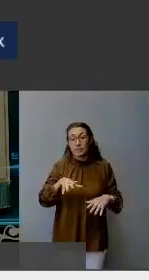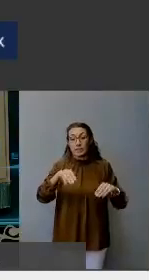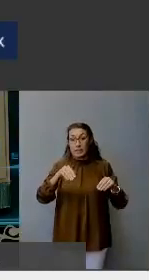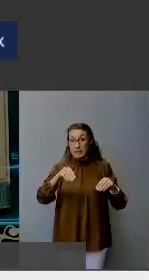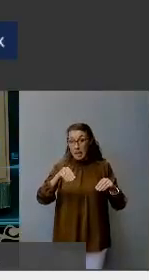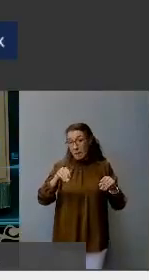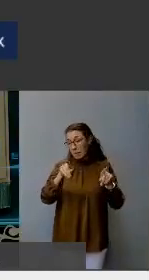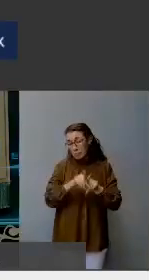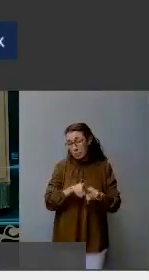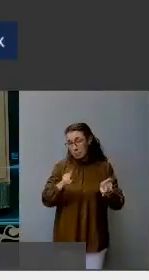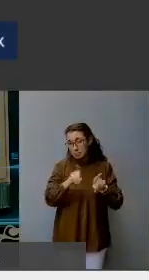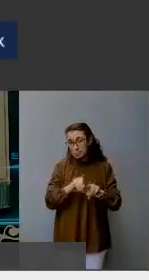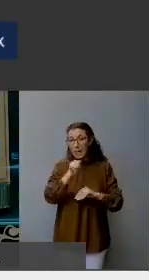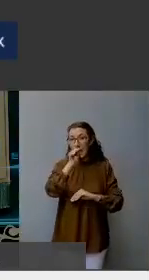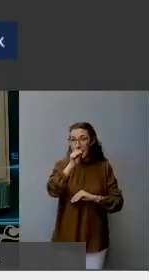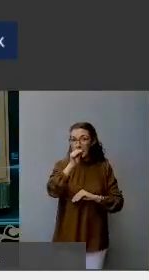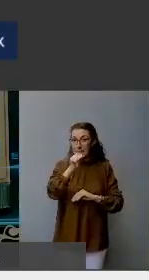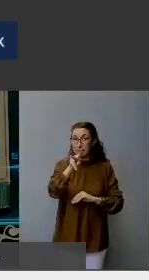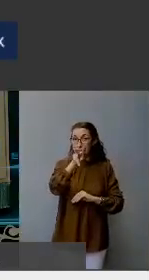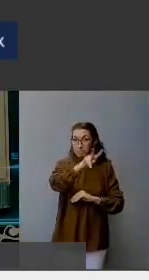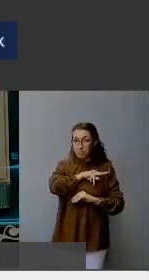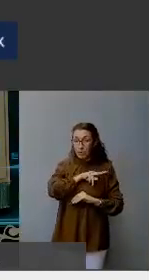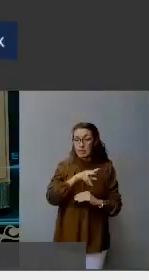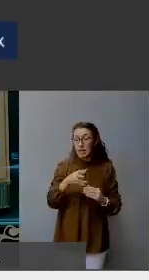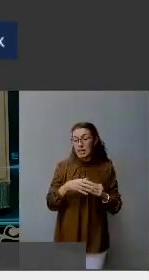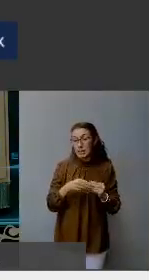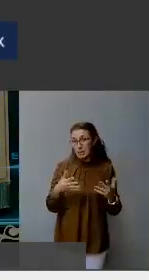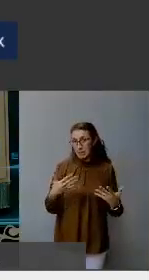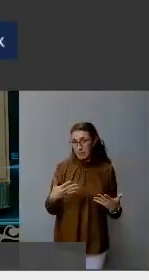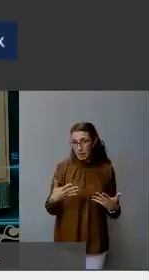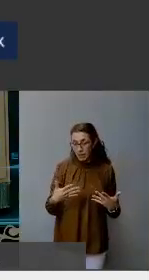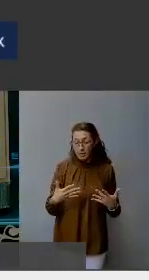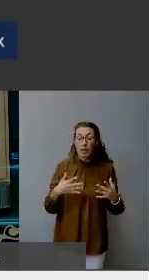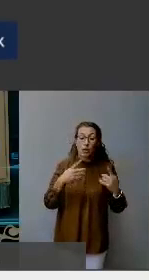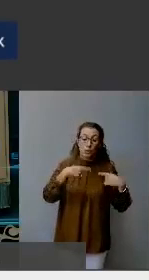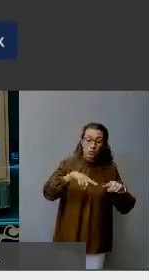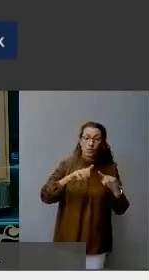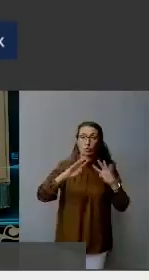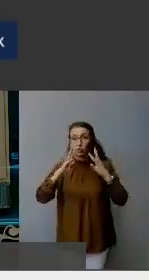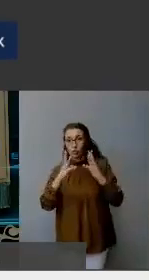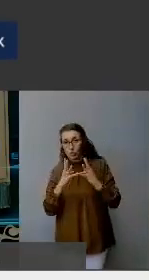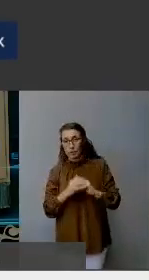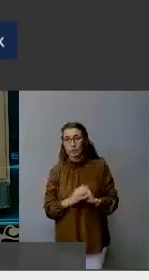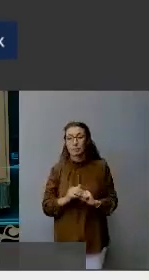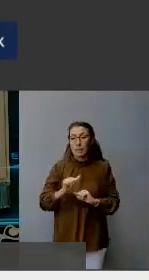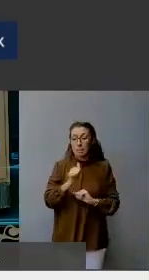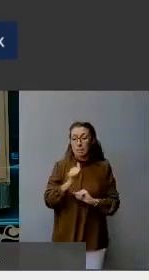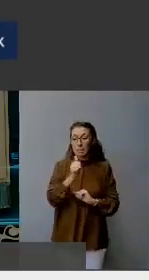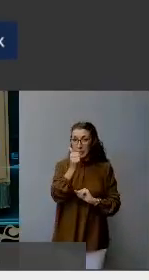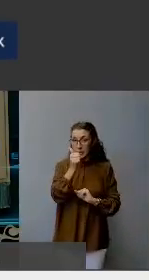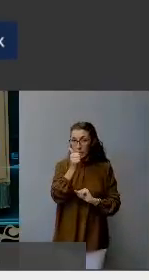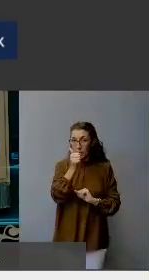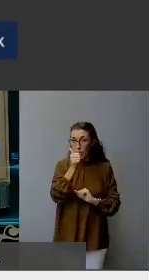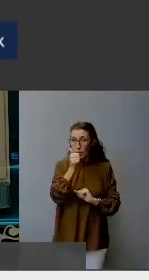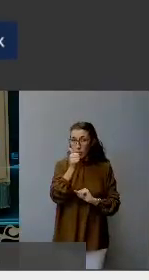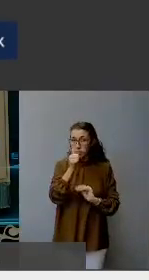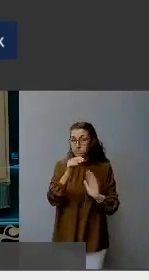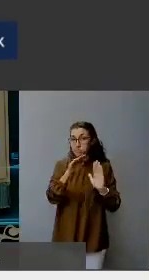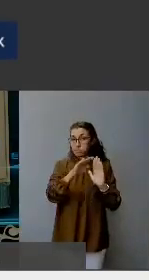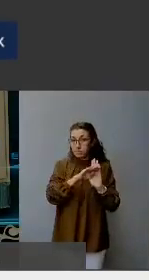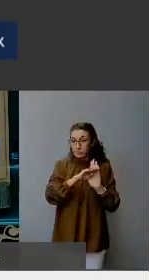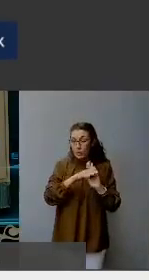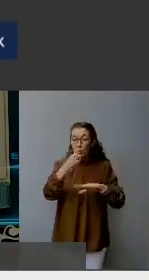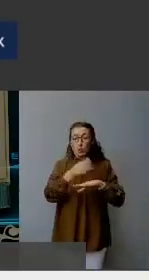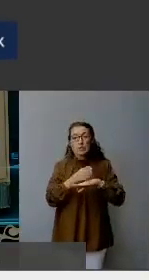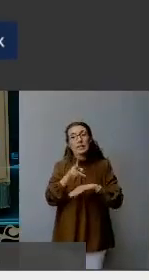poi di consueto con le interrogazioni a risposta immediata consiglio giunta primo prenotato già calendario il consigliere villa